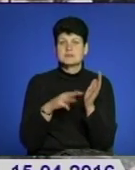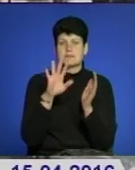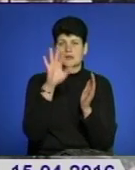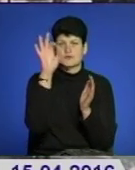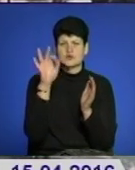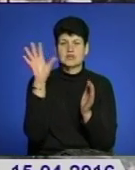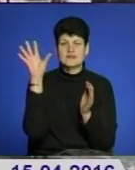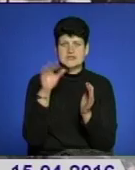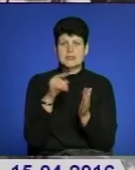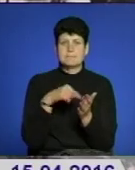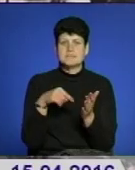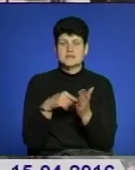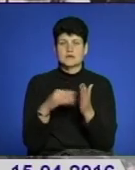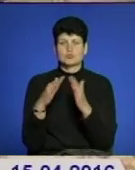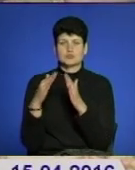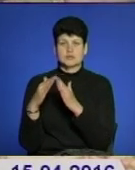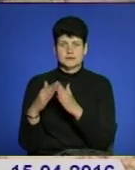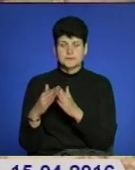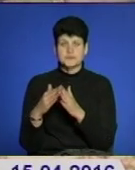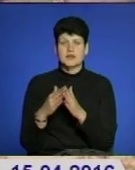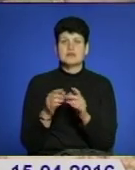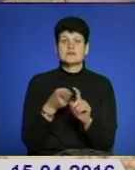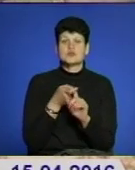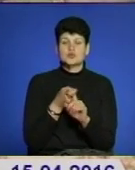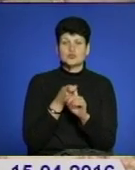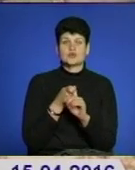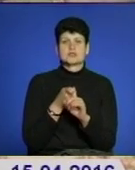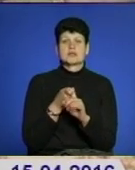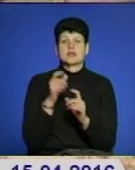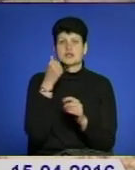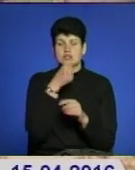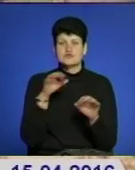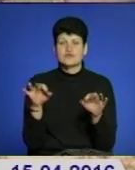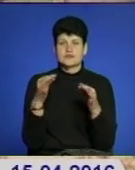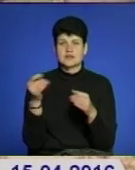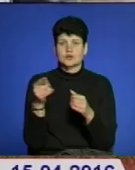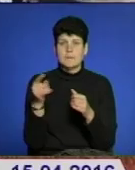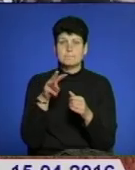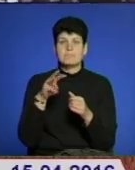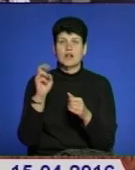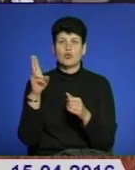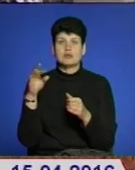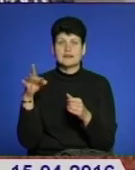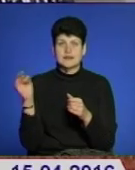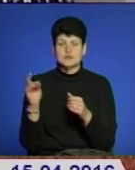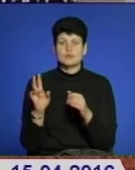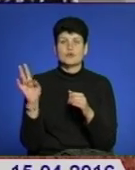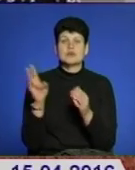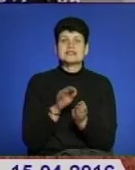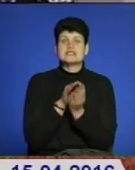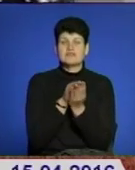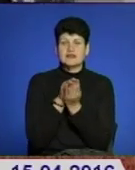85% усіх міських будівель та споруд. Тож, з нагоди чергової річниці визволення Тернополя на Миколинецькому кладовищі, за